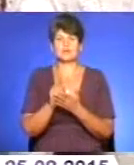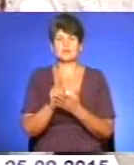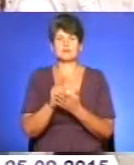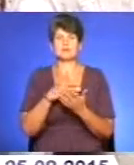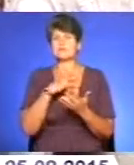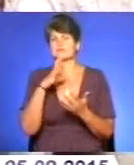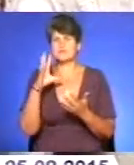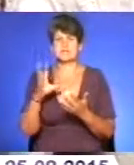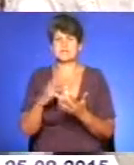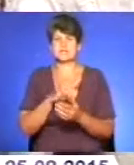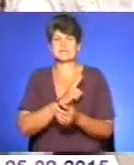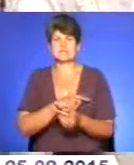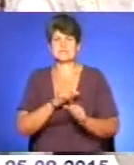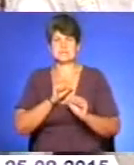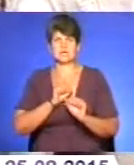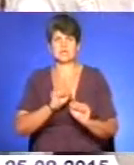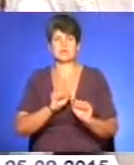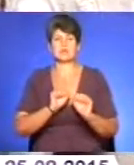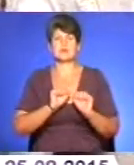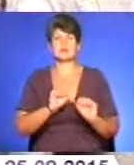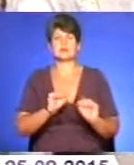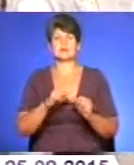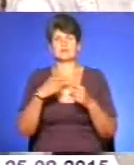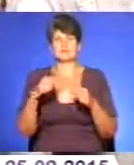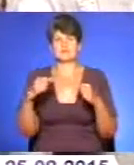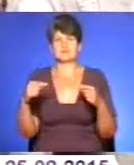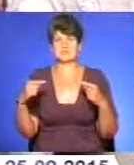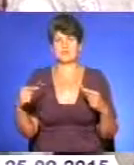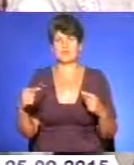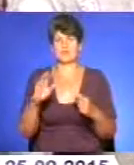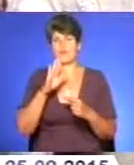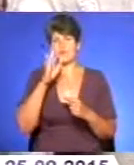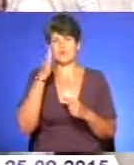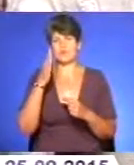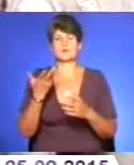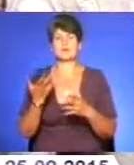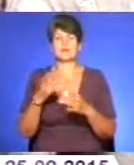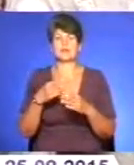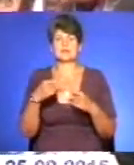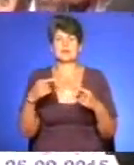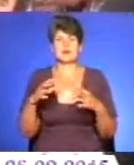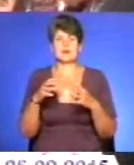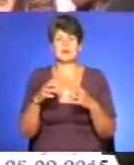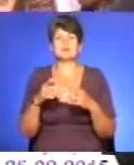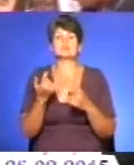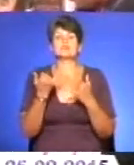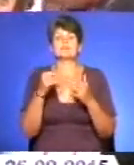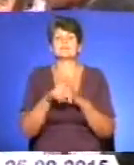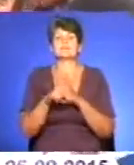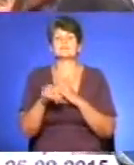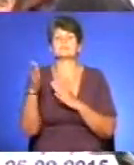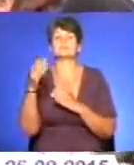сил захищати і обороняти від всякого ворога-супротивника, від всякого агресора. Що для вас прапор